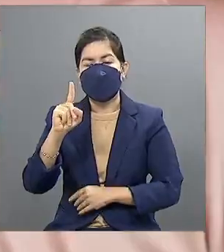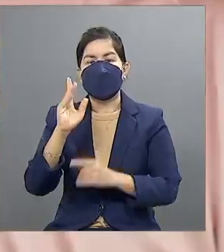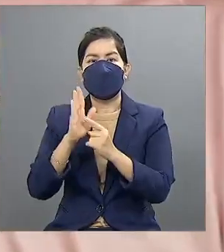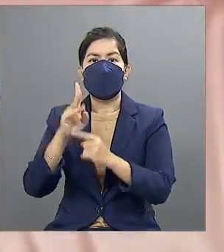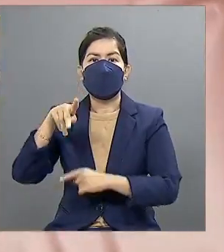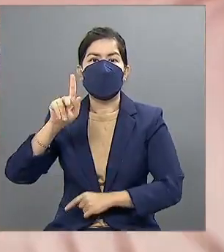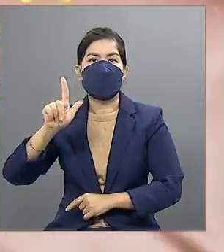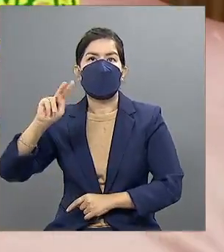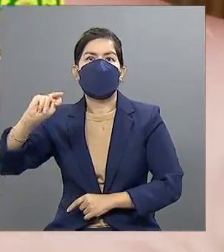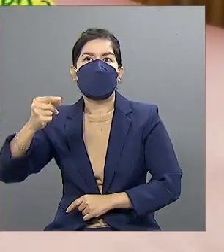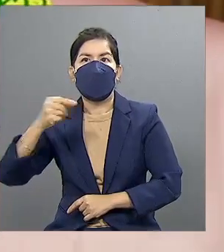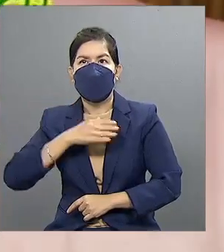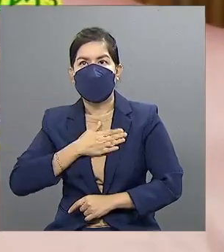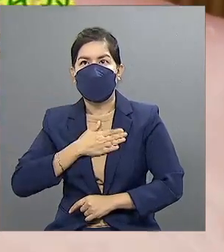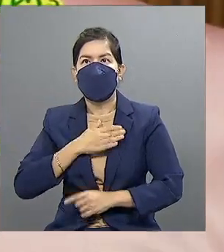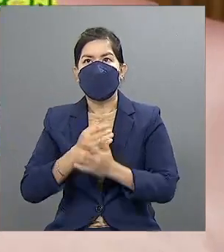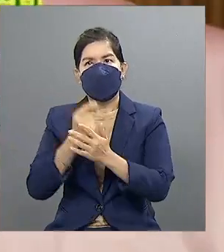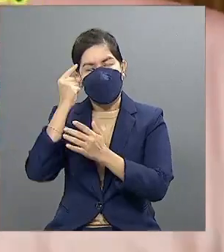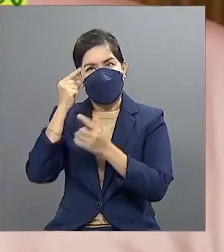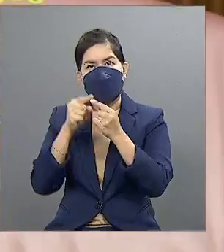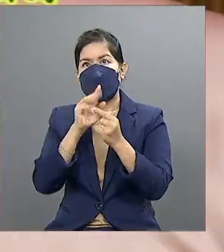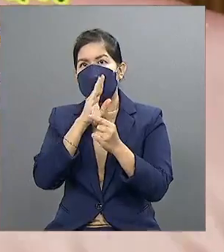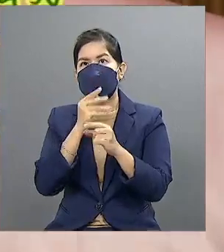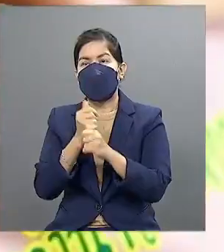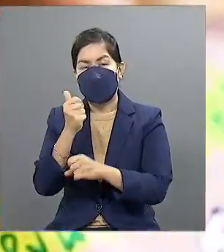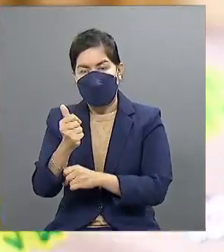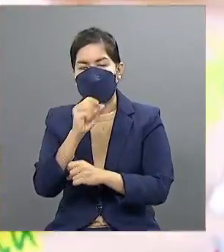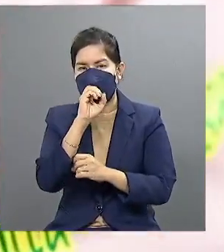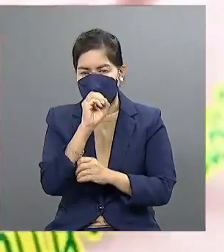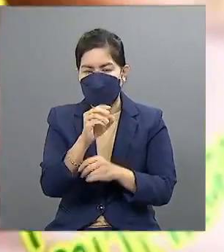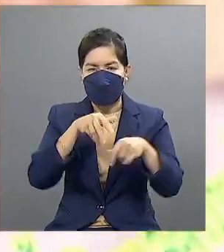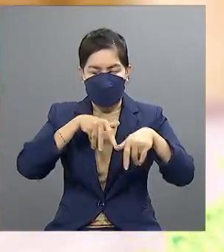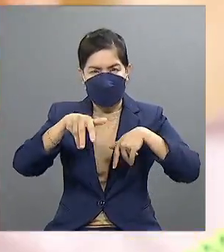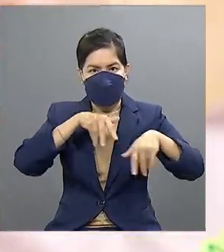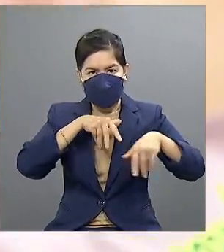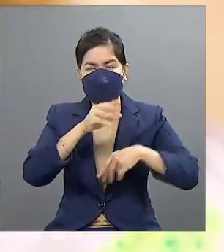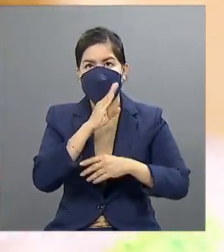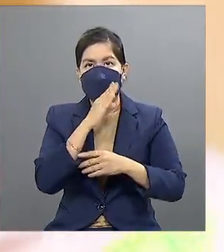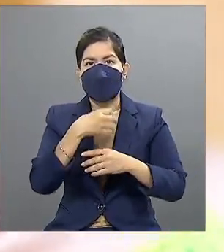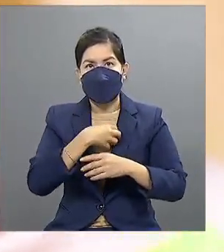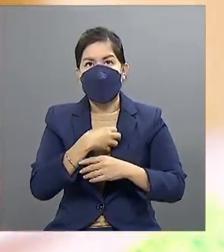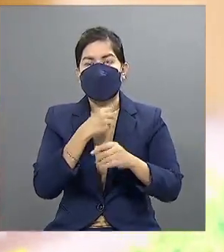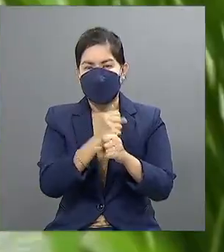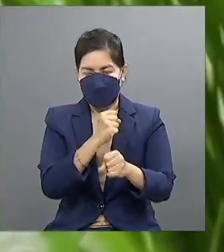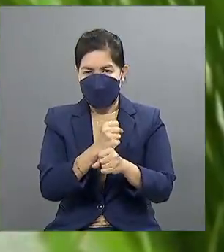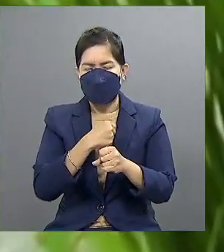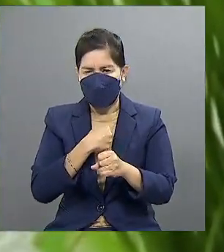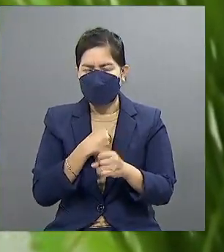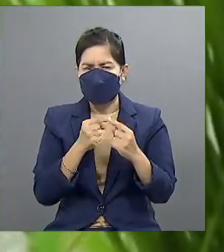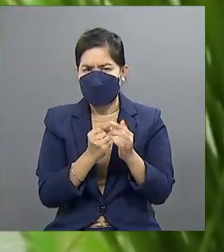ไปบอกกับชาวบ้านที่เขาสนใจแล้วเขาอยากทำให้เหมือนผมได้รู้ได้เห็นเหมือนที่เราเรียนรู้มานะครับ